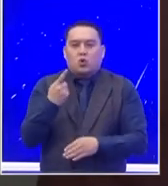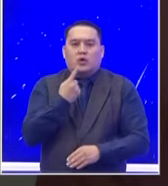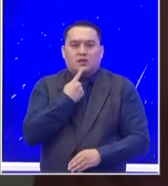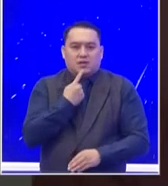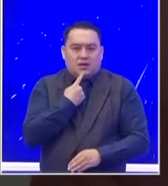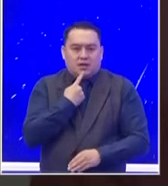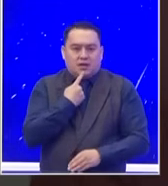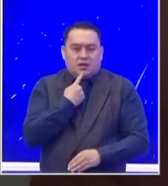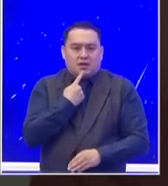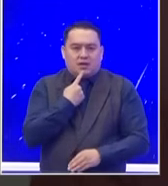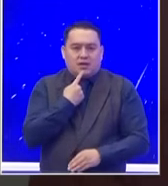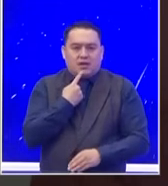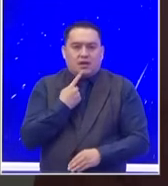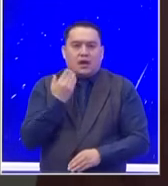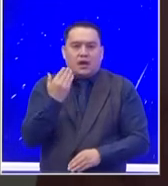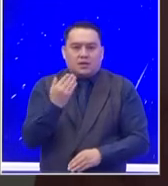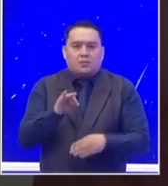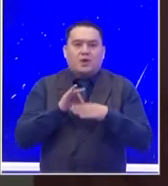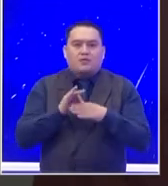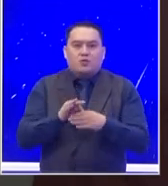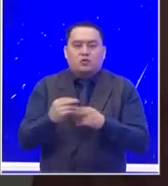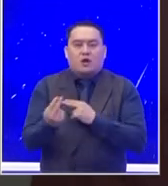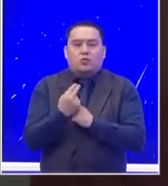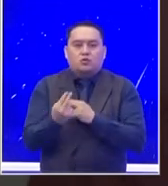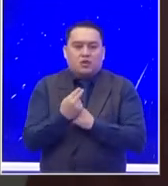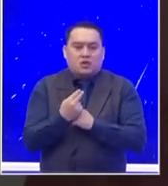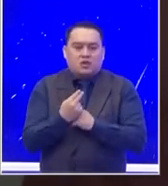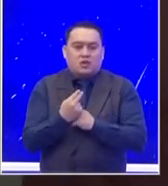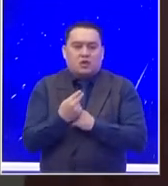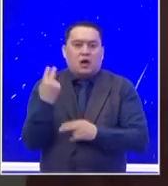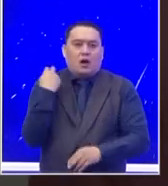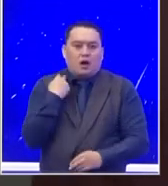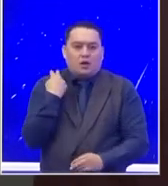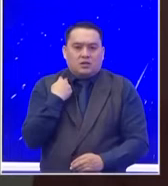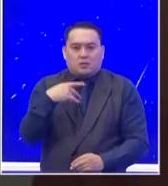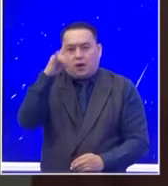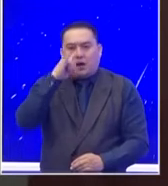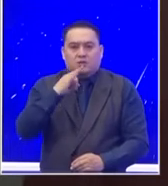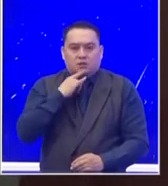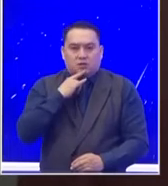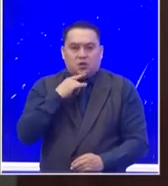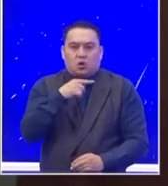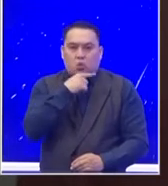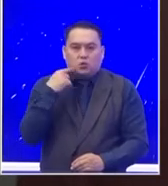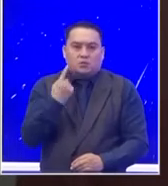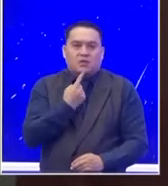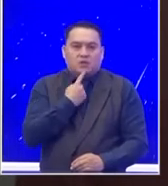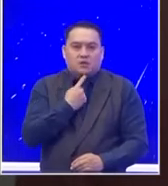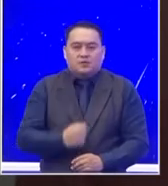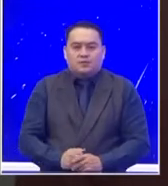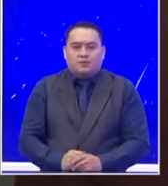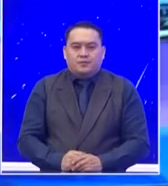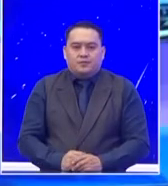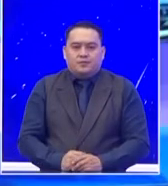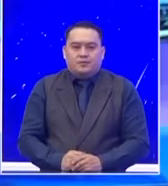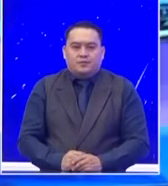языках. То есть они проводят занятия на английском, казахском и русском языках.